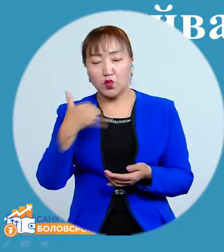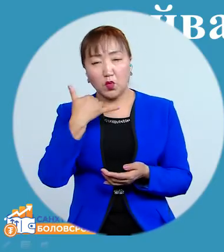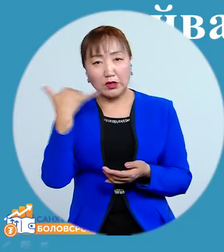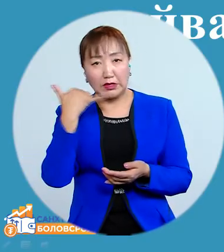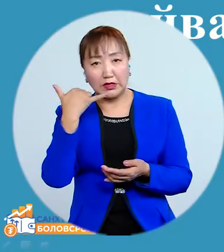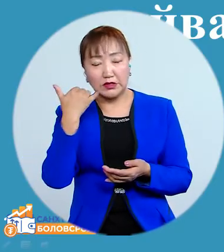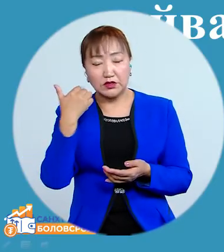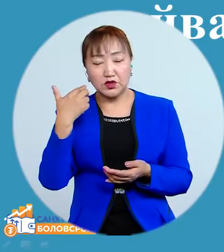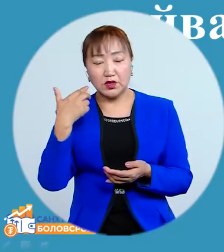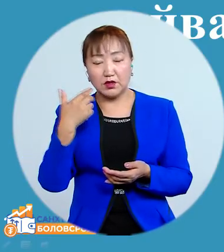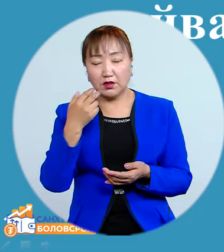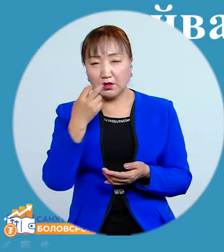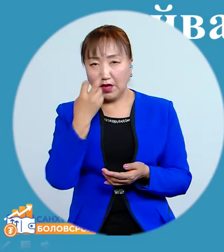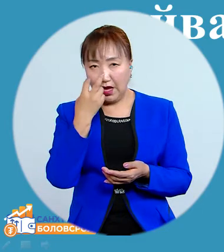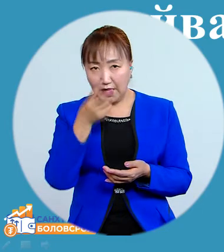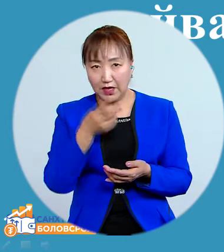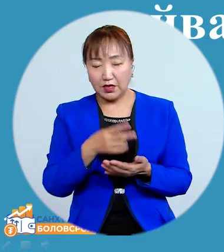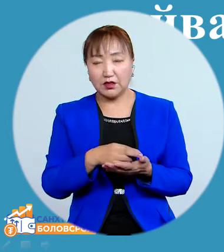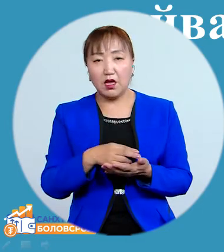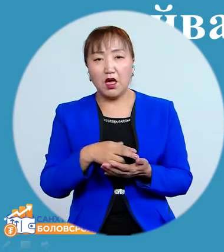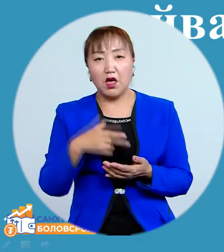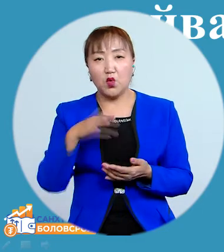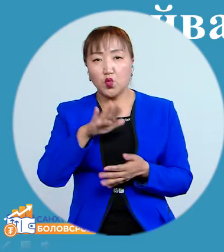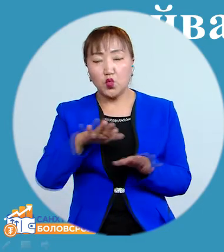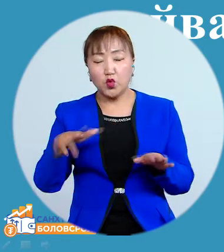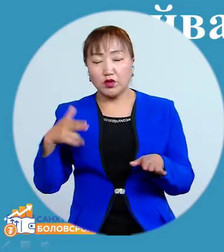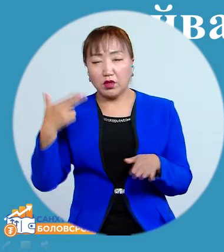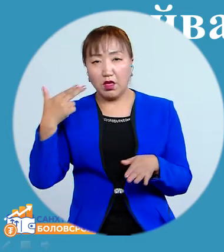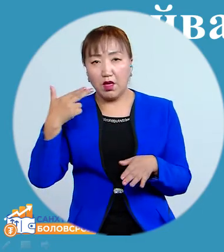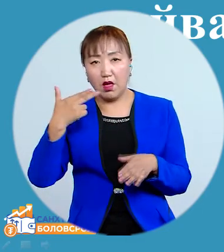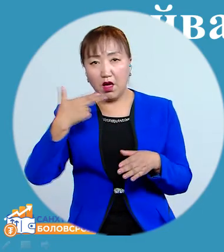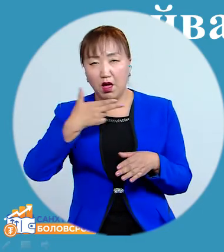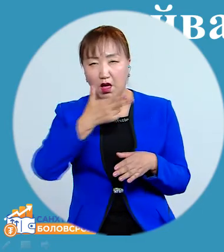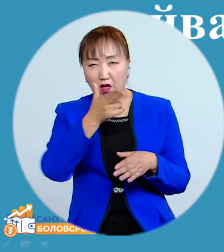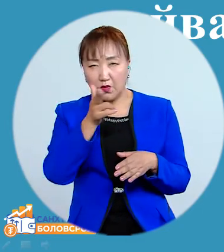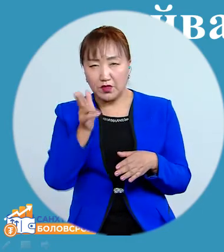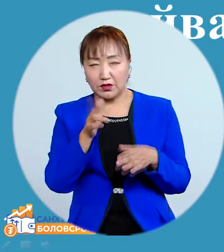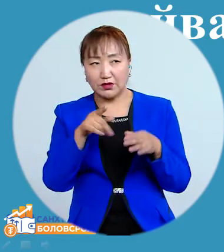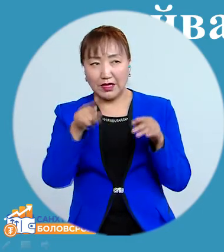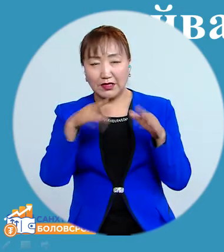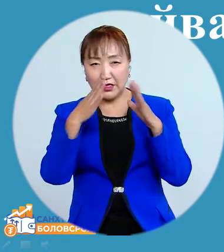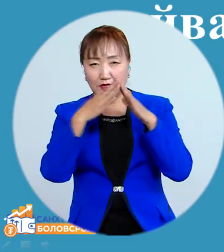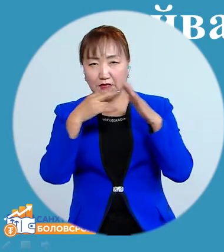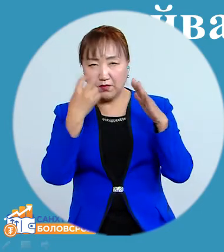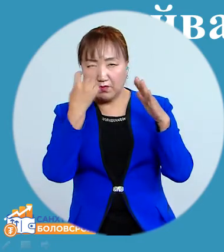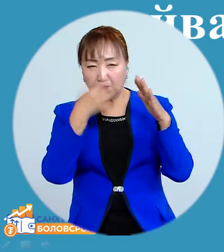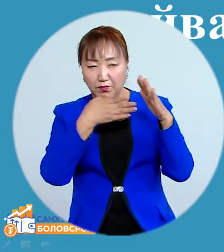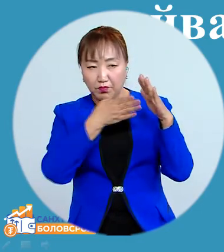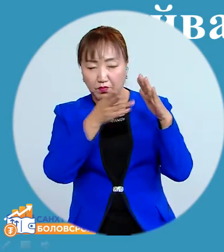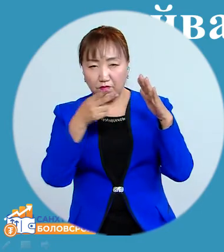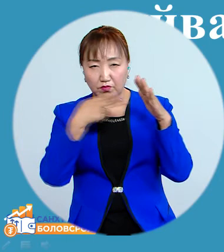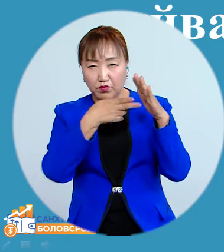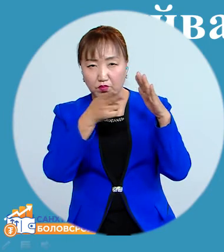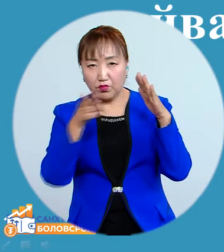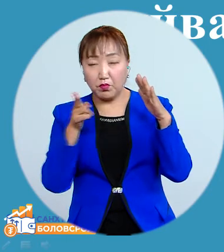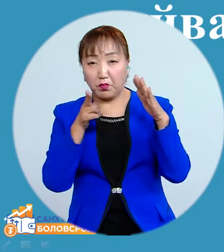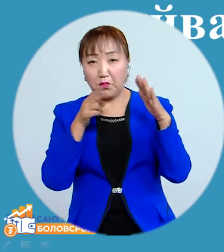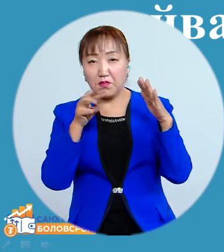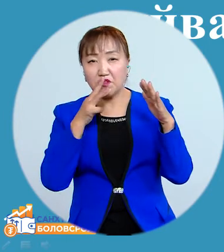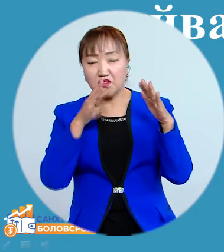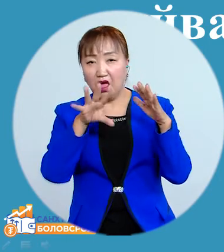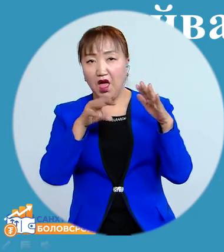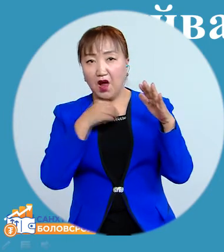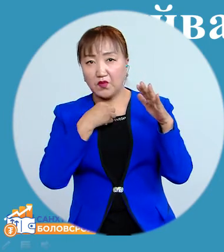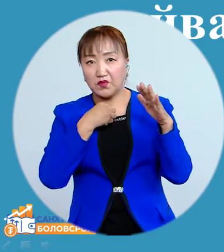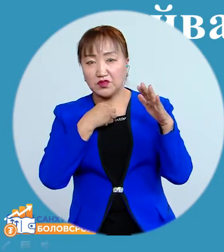За тэр хүүхдээ чинь одоо камераар нь ч юм уу те танай гэрийн тавилга энтрийг хараад мэдээлэл аваад байж байгаа гинт хэрэгтэн ч үйжэж болно.